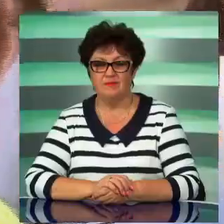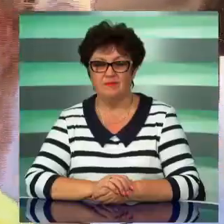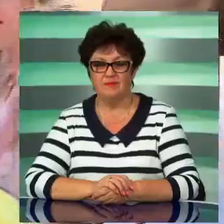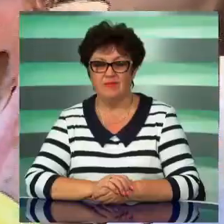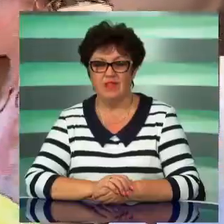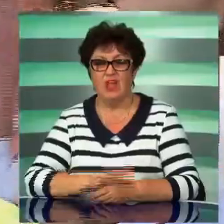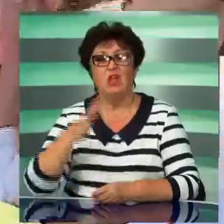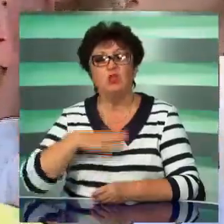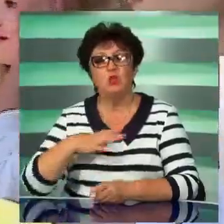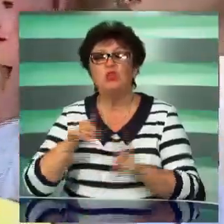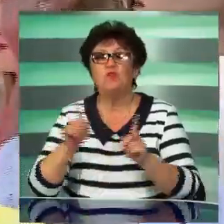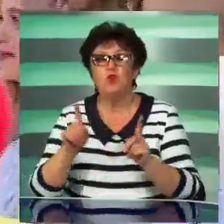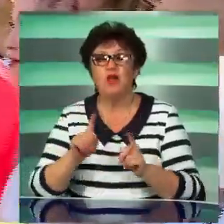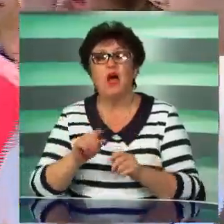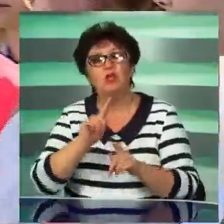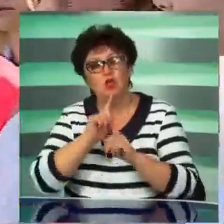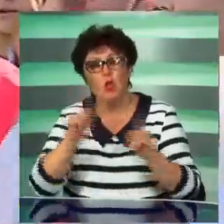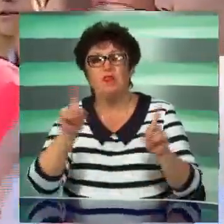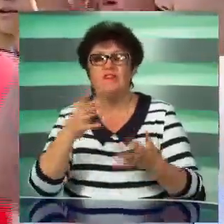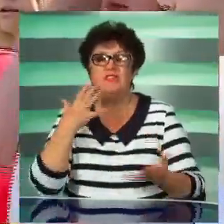Ждешь чего-то особенного, серьезного.